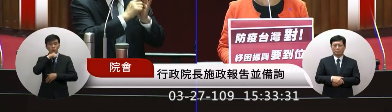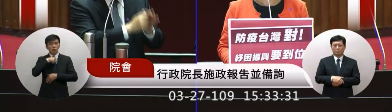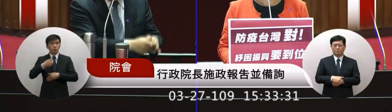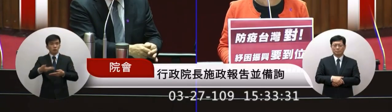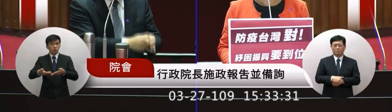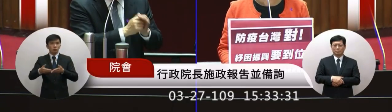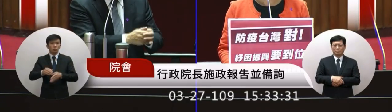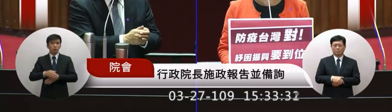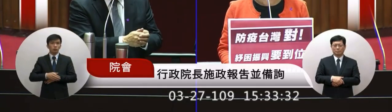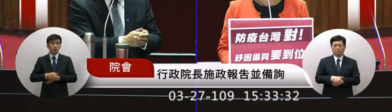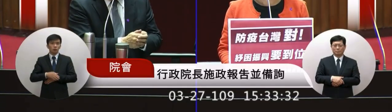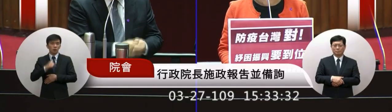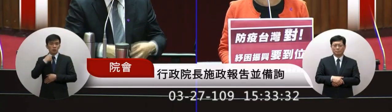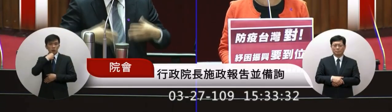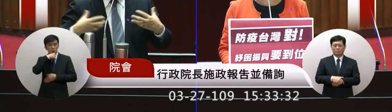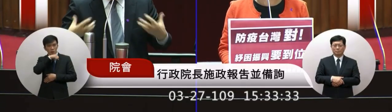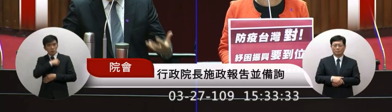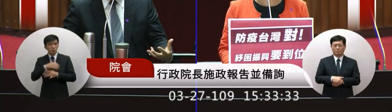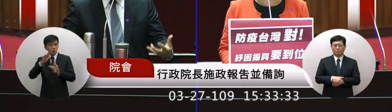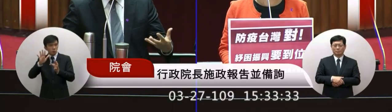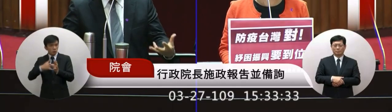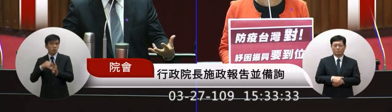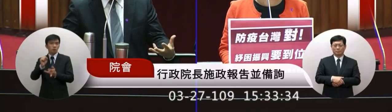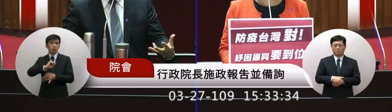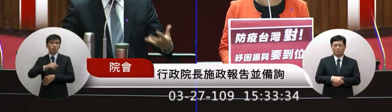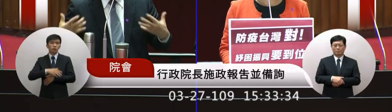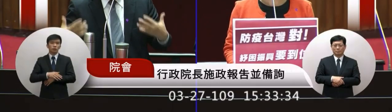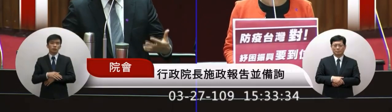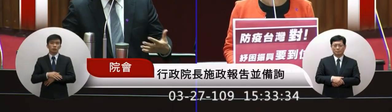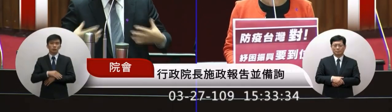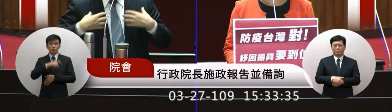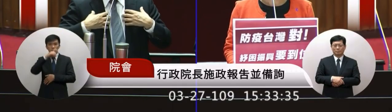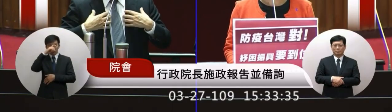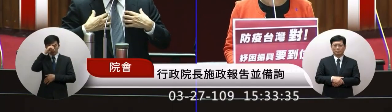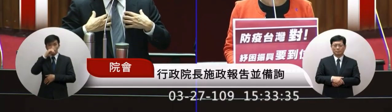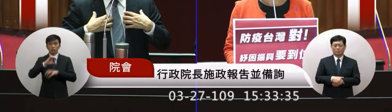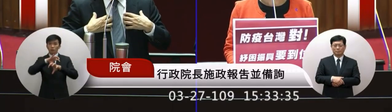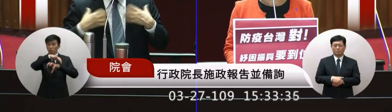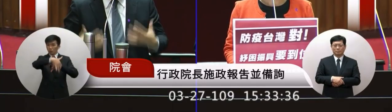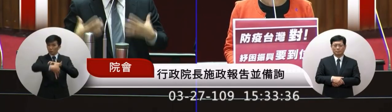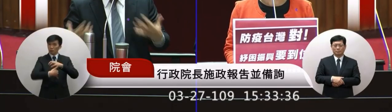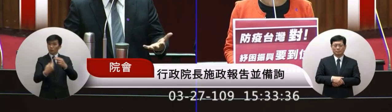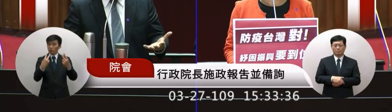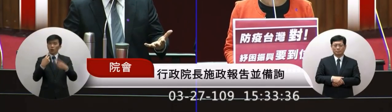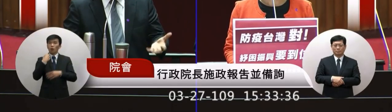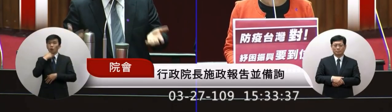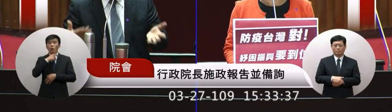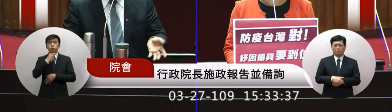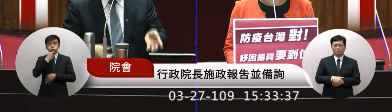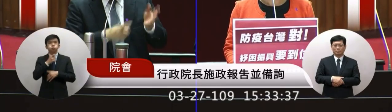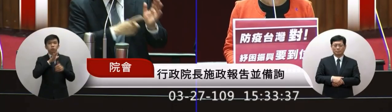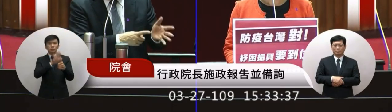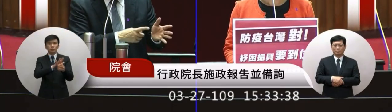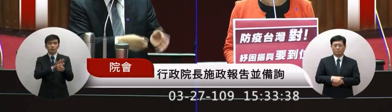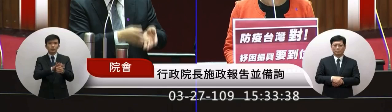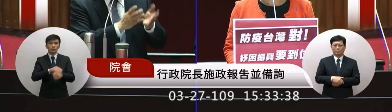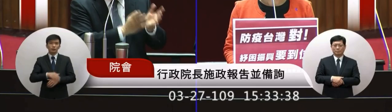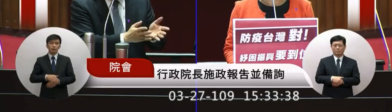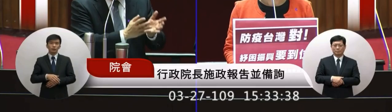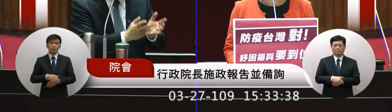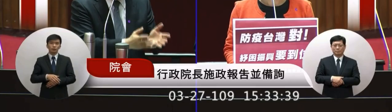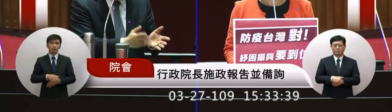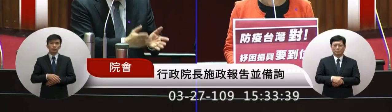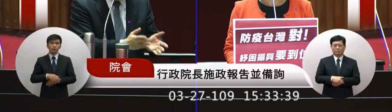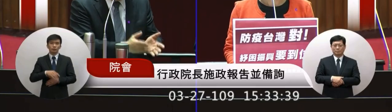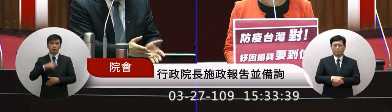湾确实不可缺少，也让全世界看到台湾愿意帮忙。所以借这样，希